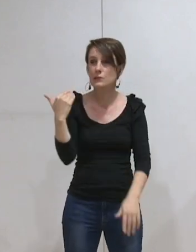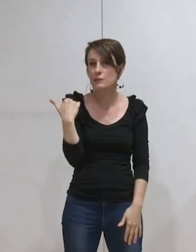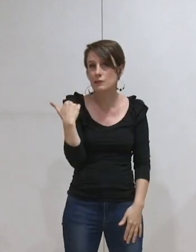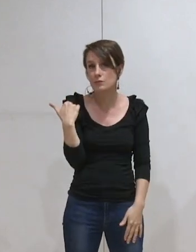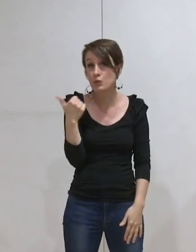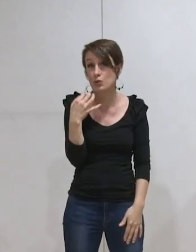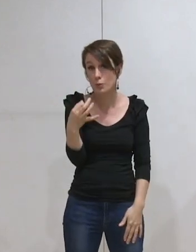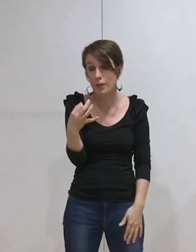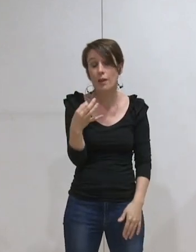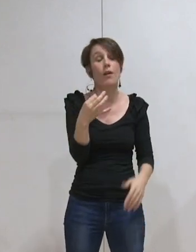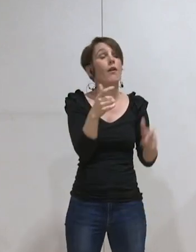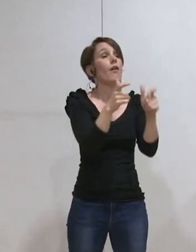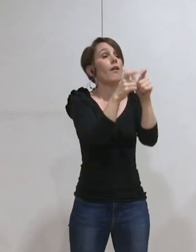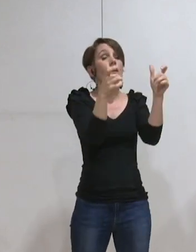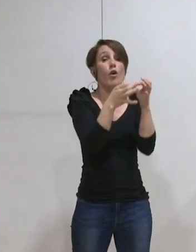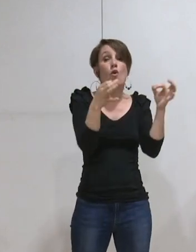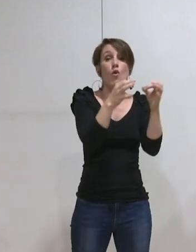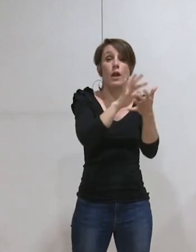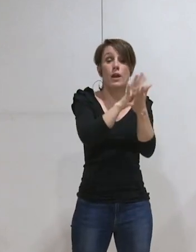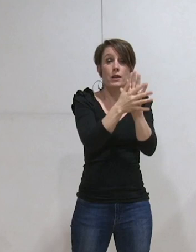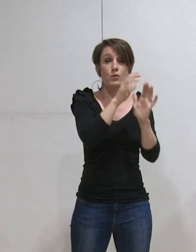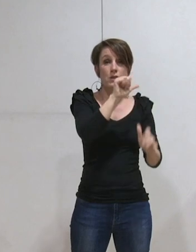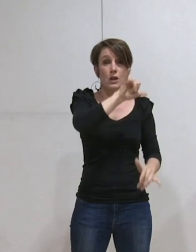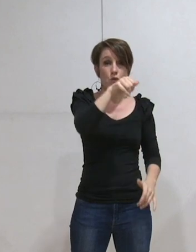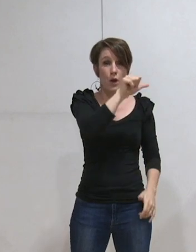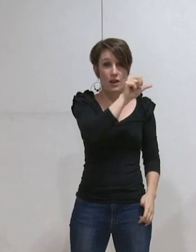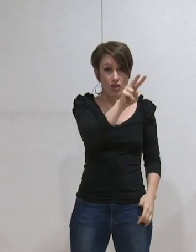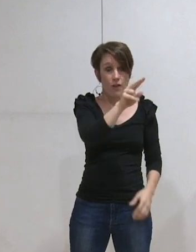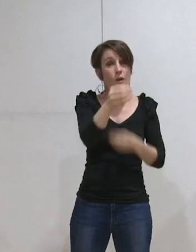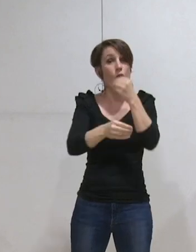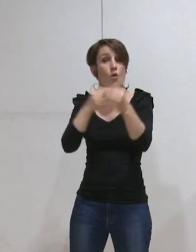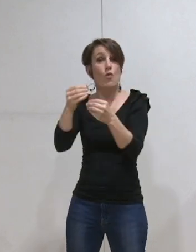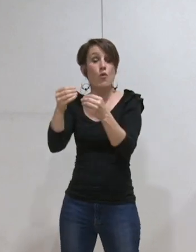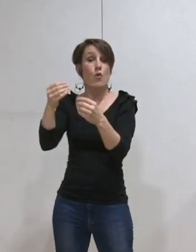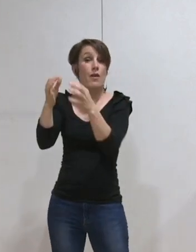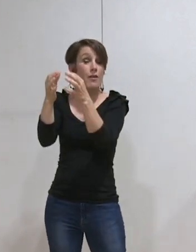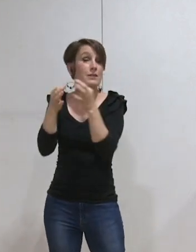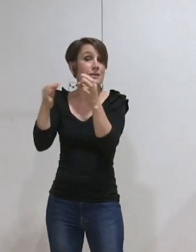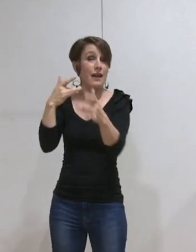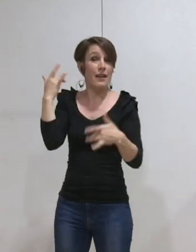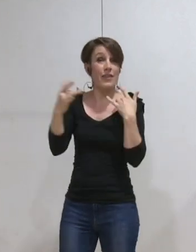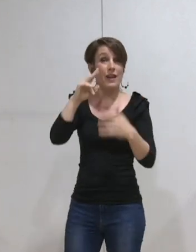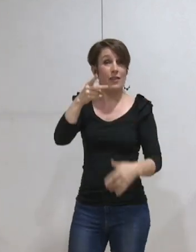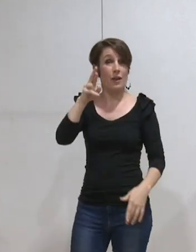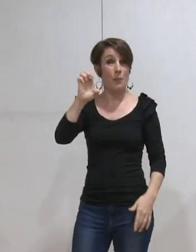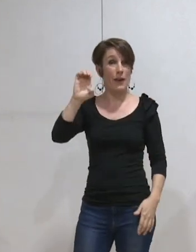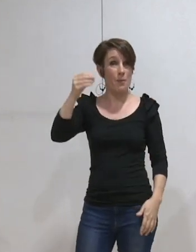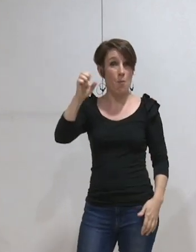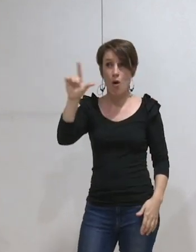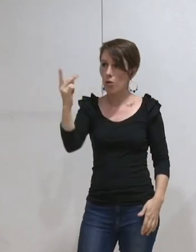locaux du club de la jaave ou bien dans le théâtre Prémol il s'agit d'équipement qui contribue à la